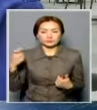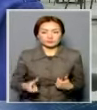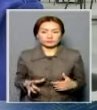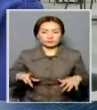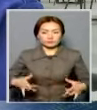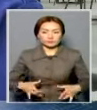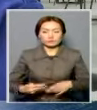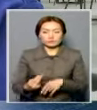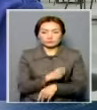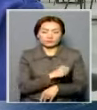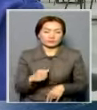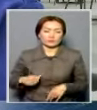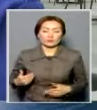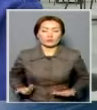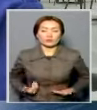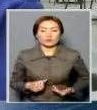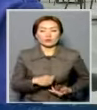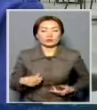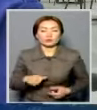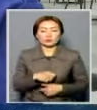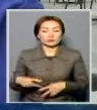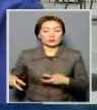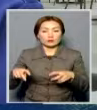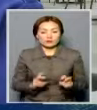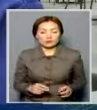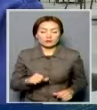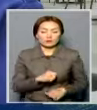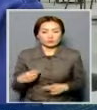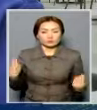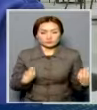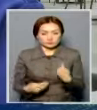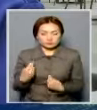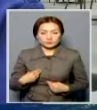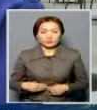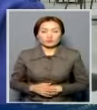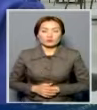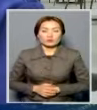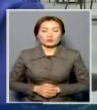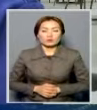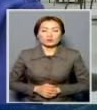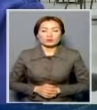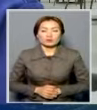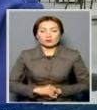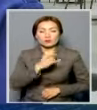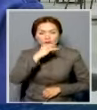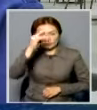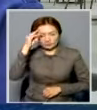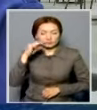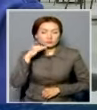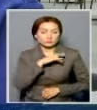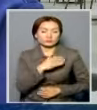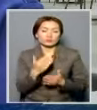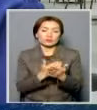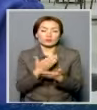на коляске обучить самостоятельной жизни чтобы он сам научился одеваться сам учился пересаживаться коляс к сожалению в казахстане такой